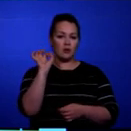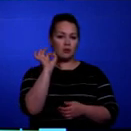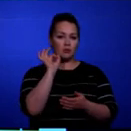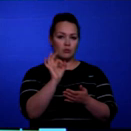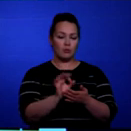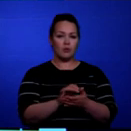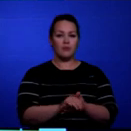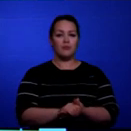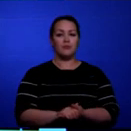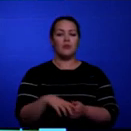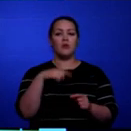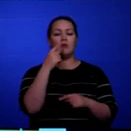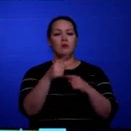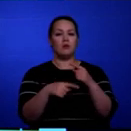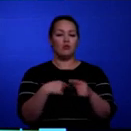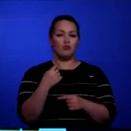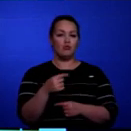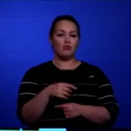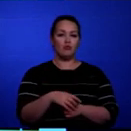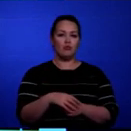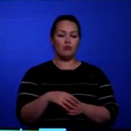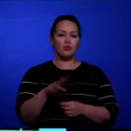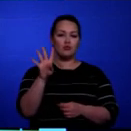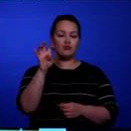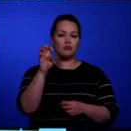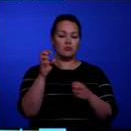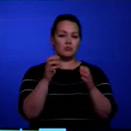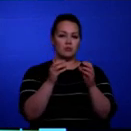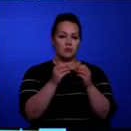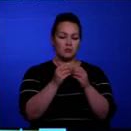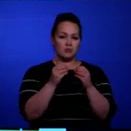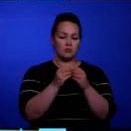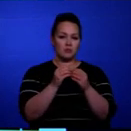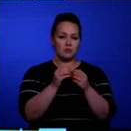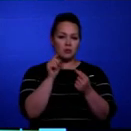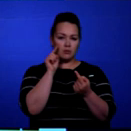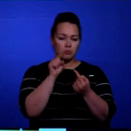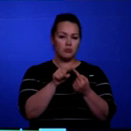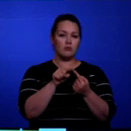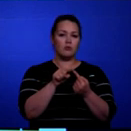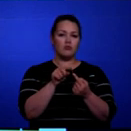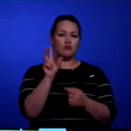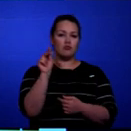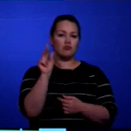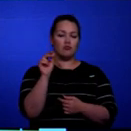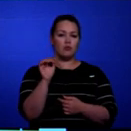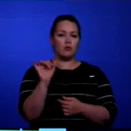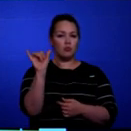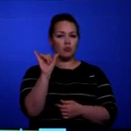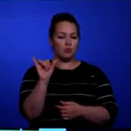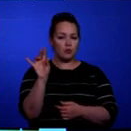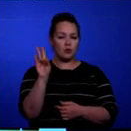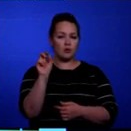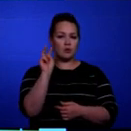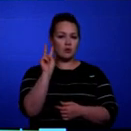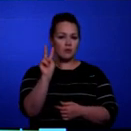берем следующий разряд единиц 410 и теперь подбираем такое число которое при умножении на 2